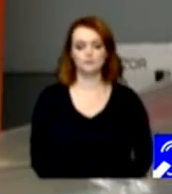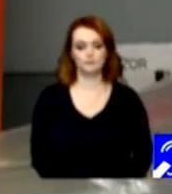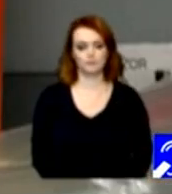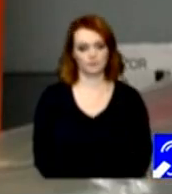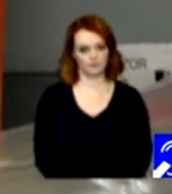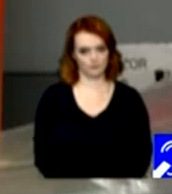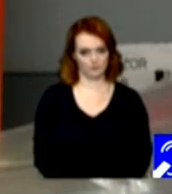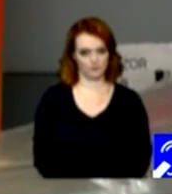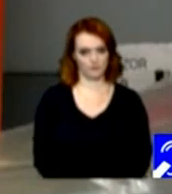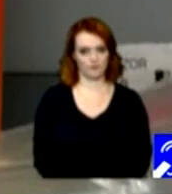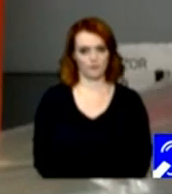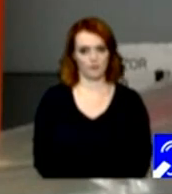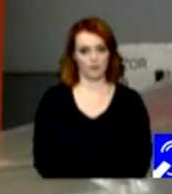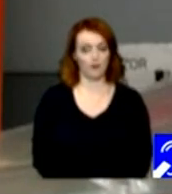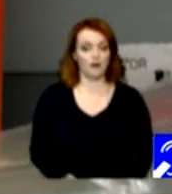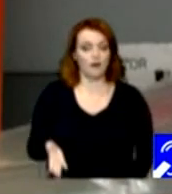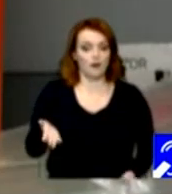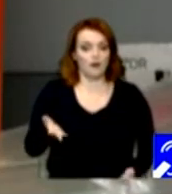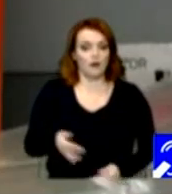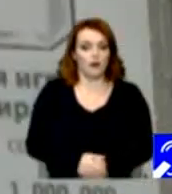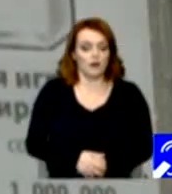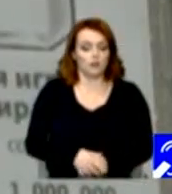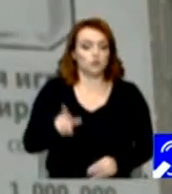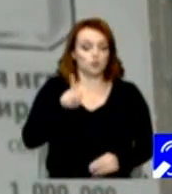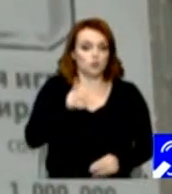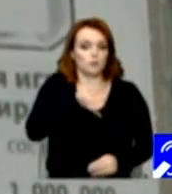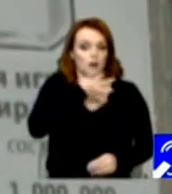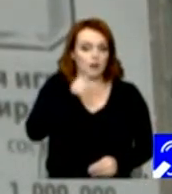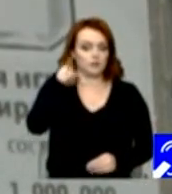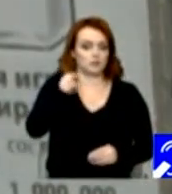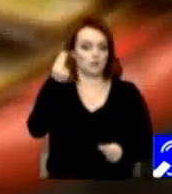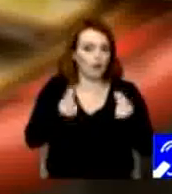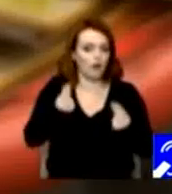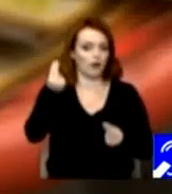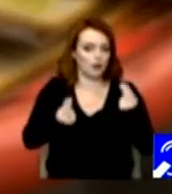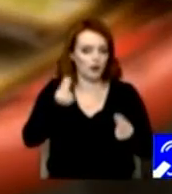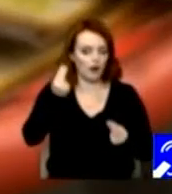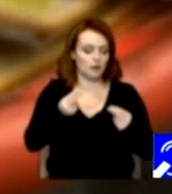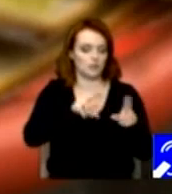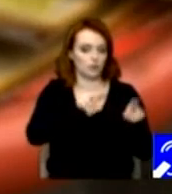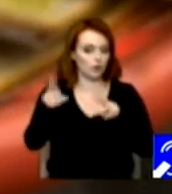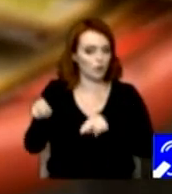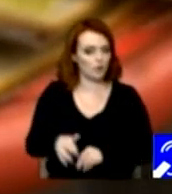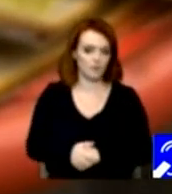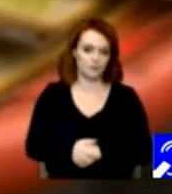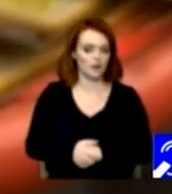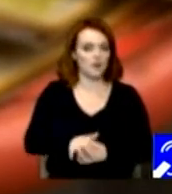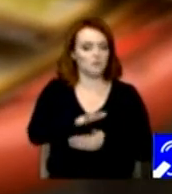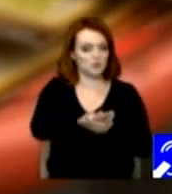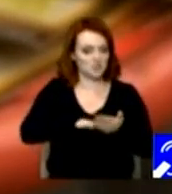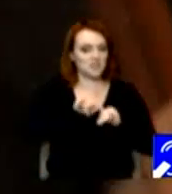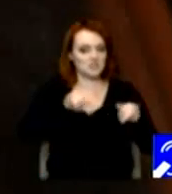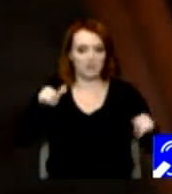pfai pendenza de jocurile de noroc e considerată o boală de către psihologii amploare inclusiv în Republica Moldova